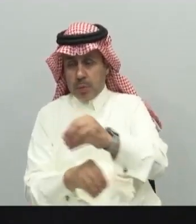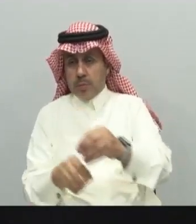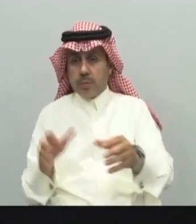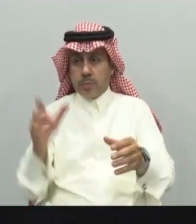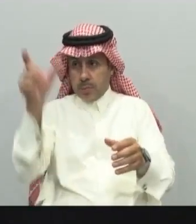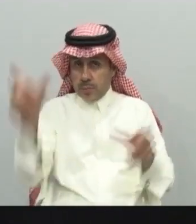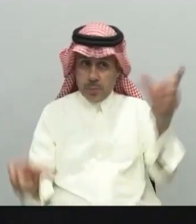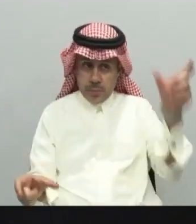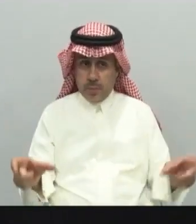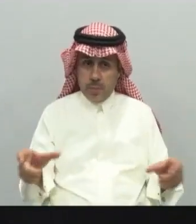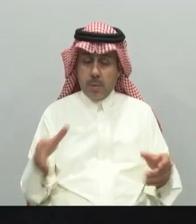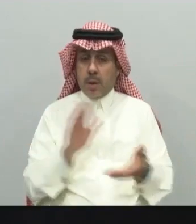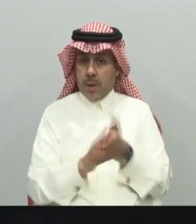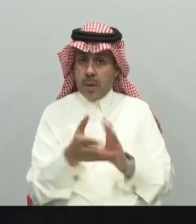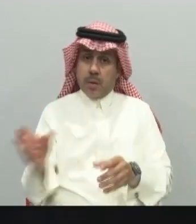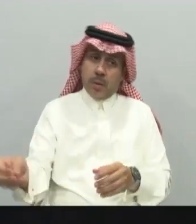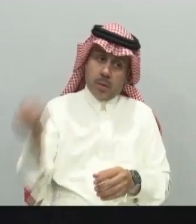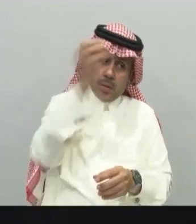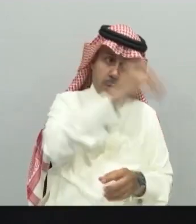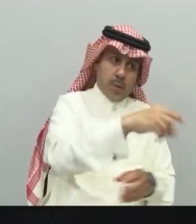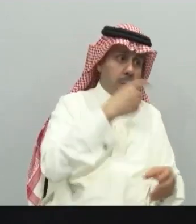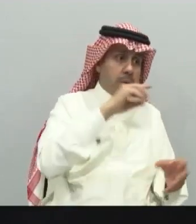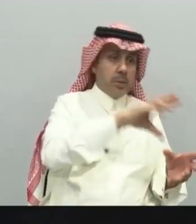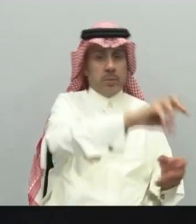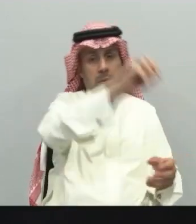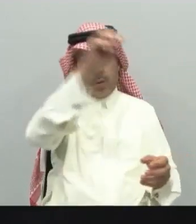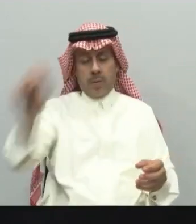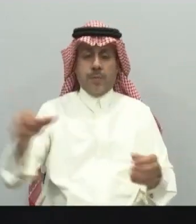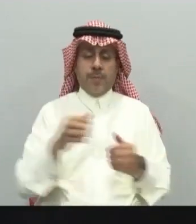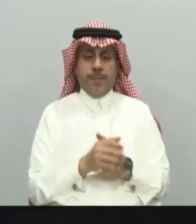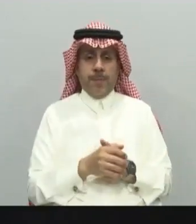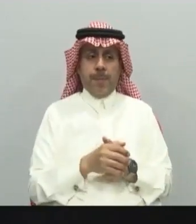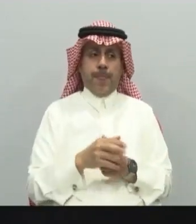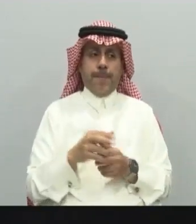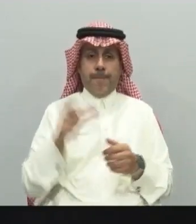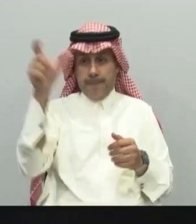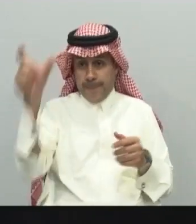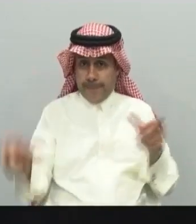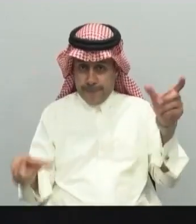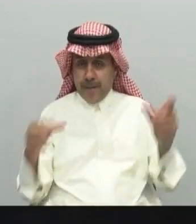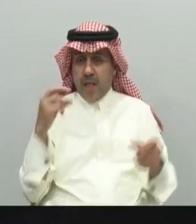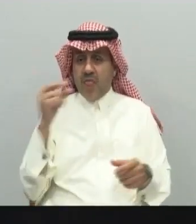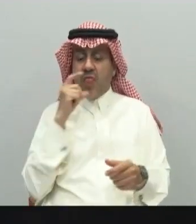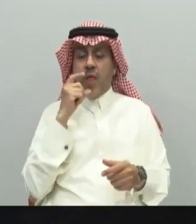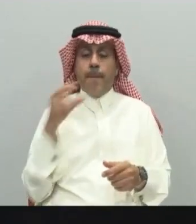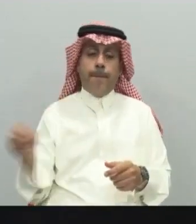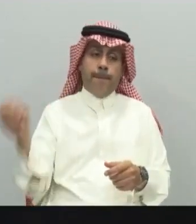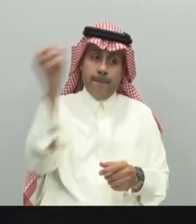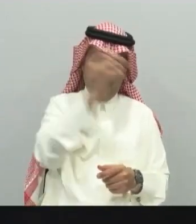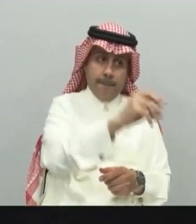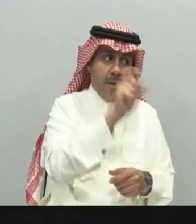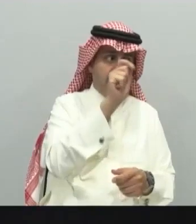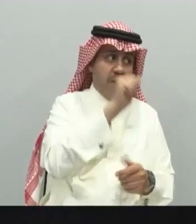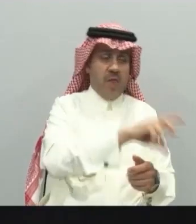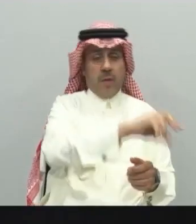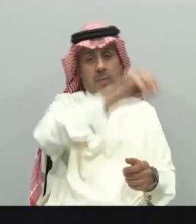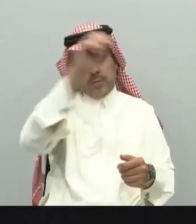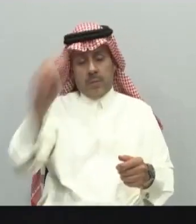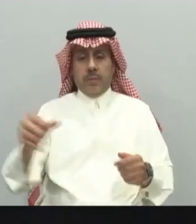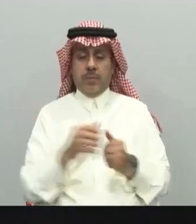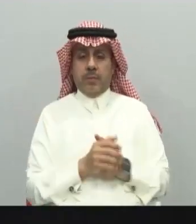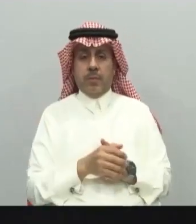والتمر جنس او ذهب بفضه كذلك الذهب جنس والفضه جنس او ذهب بريالات او